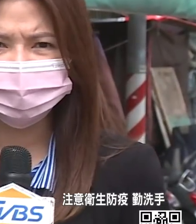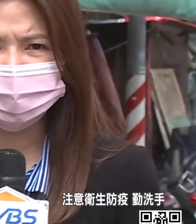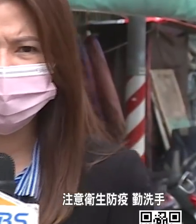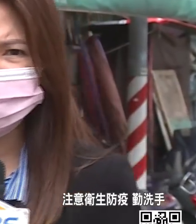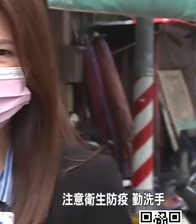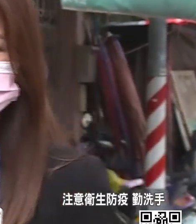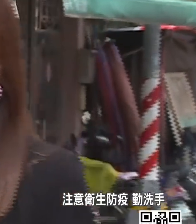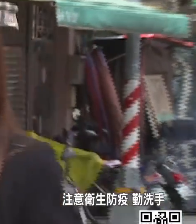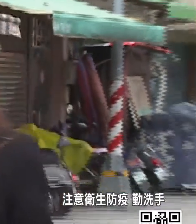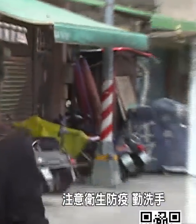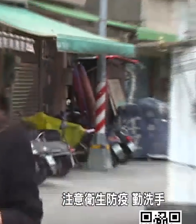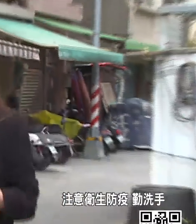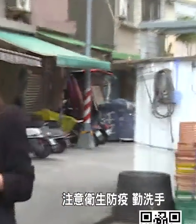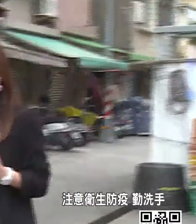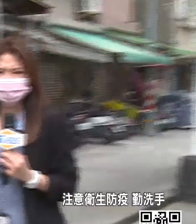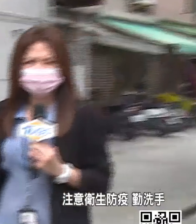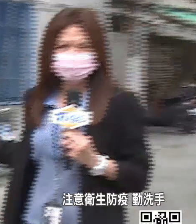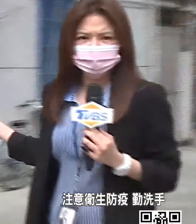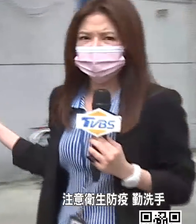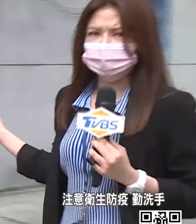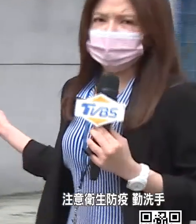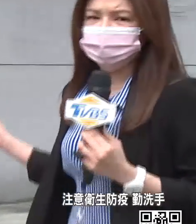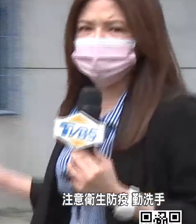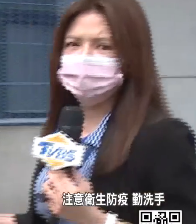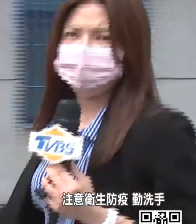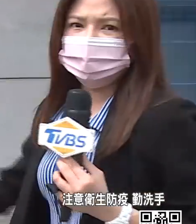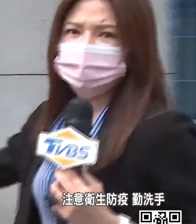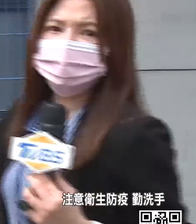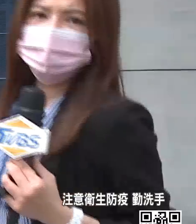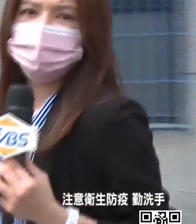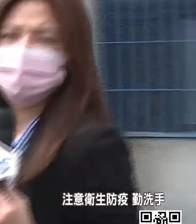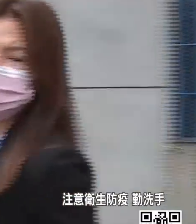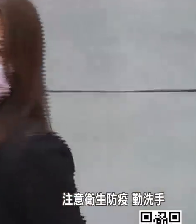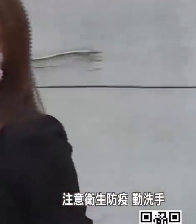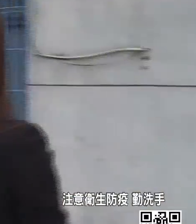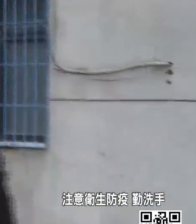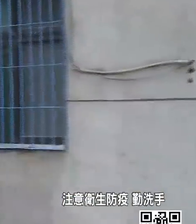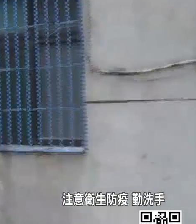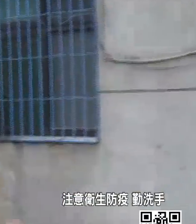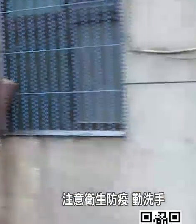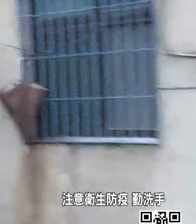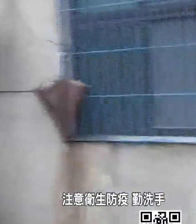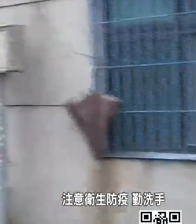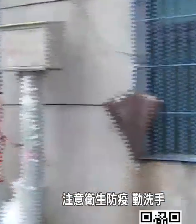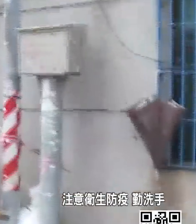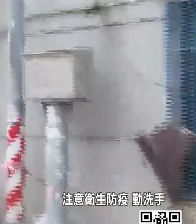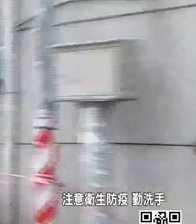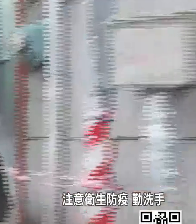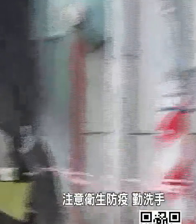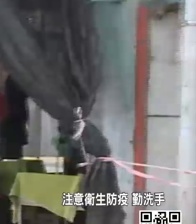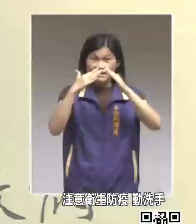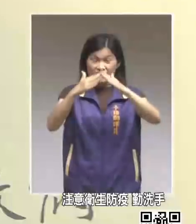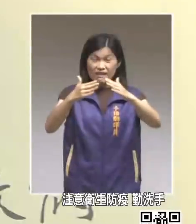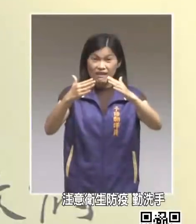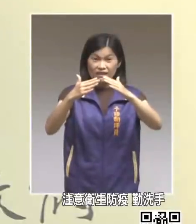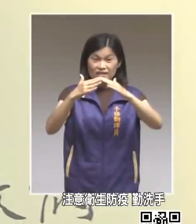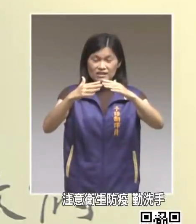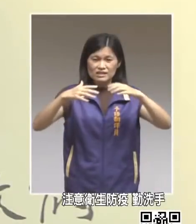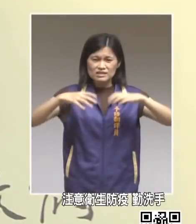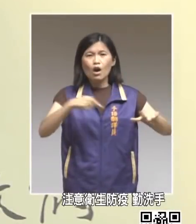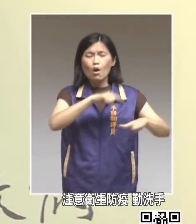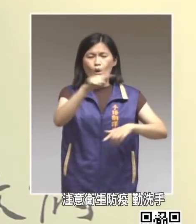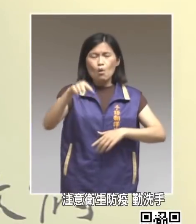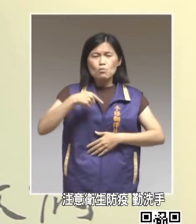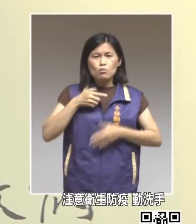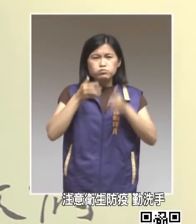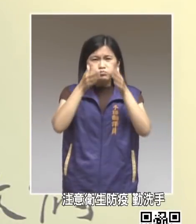方，五权南路149巷1号，但这个地址并没有卖猪肉，反倒呢转角的黑猪肉摊生意受到波及。 市场的范围非常的